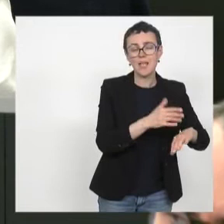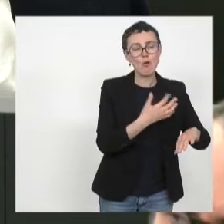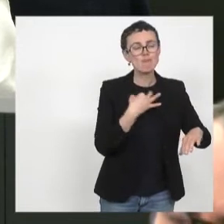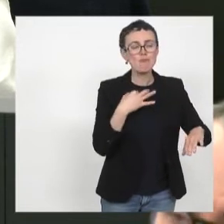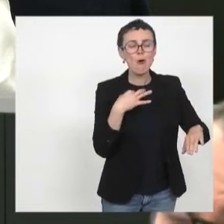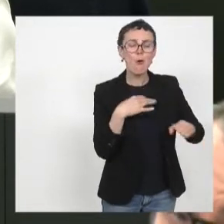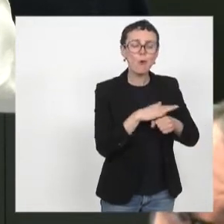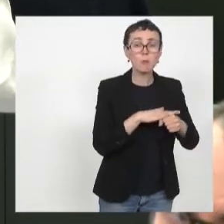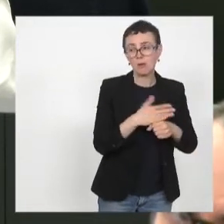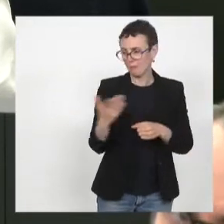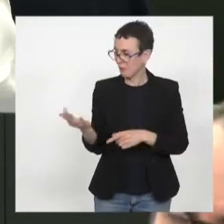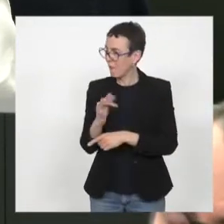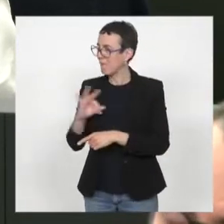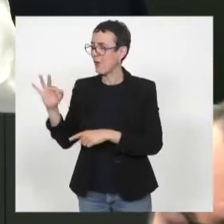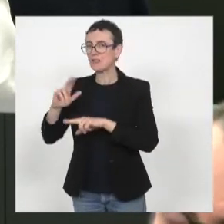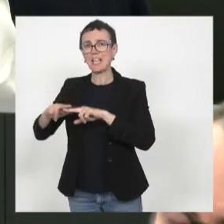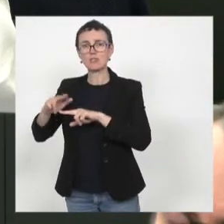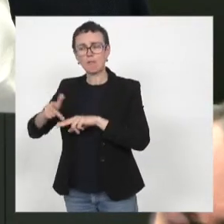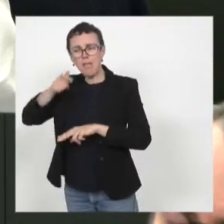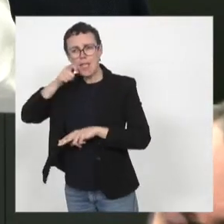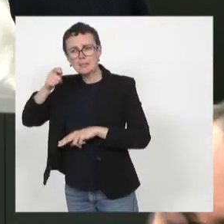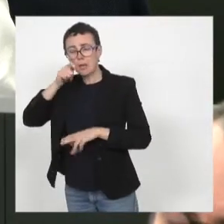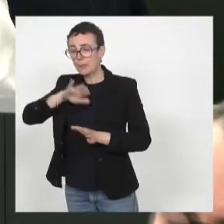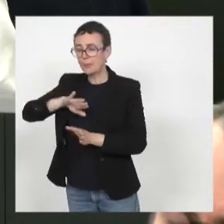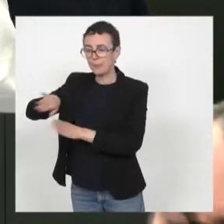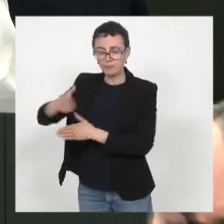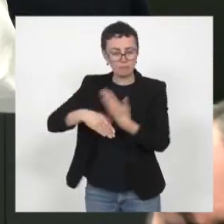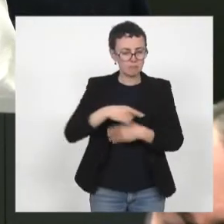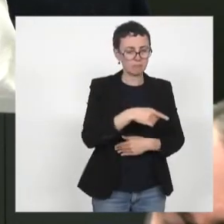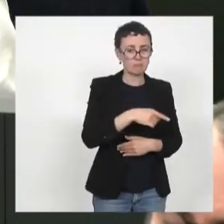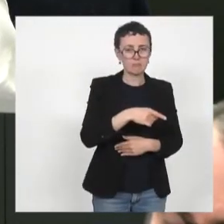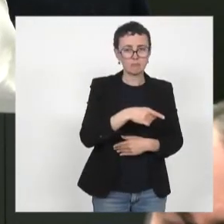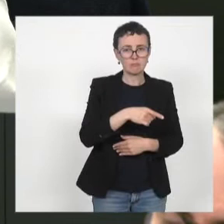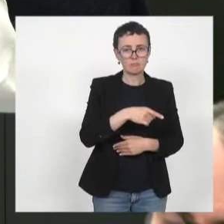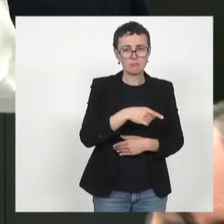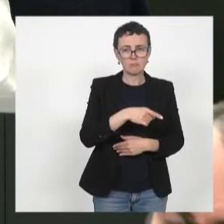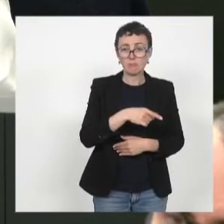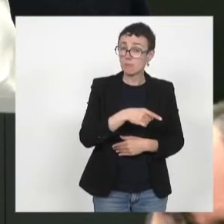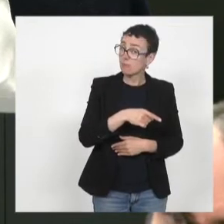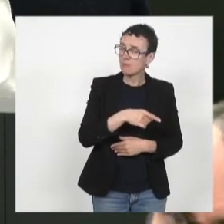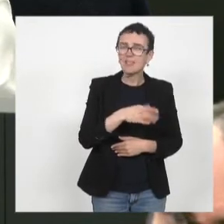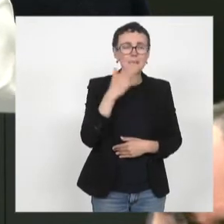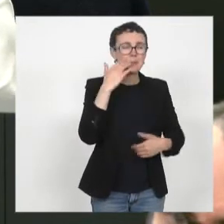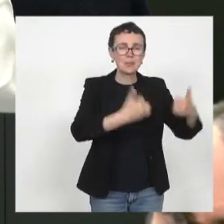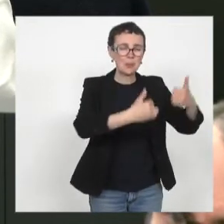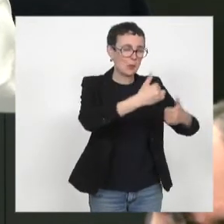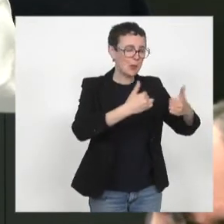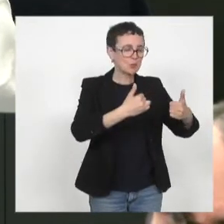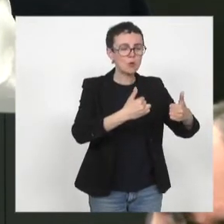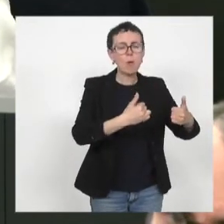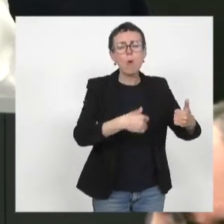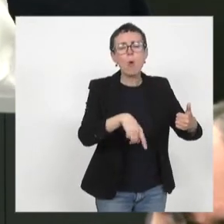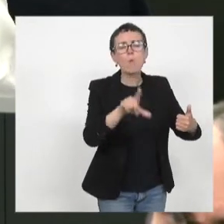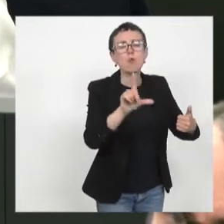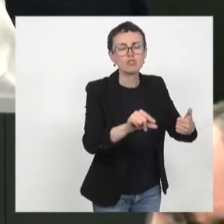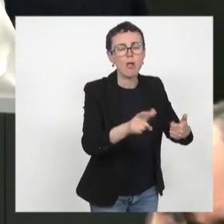conseillers France Rénov', reconnus pour leur expertise? Le mieux-disant risque plutôt de favoriser la moindre expérience